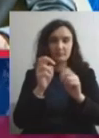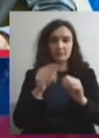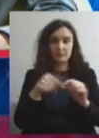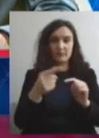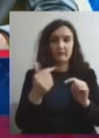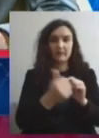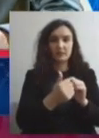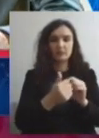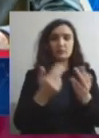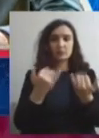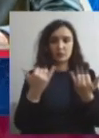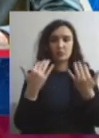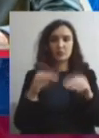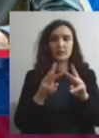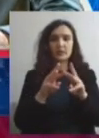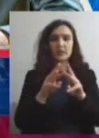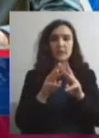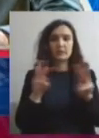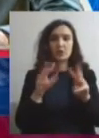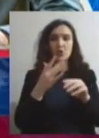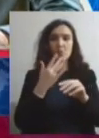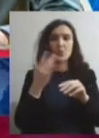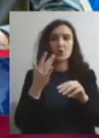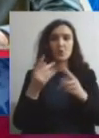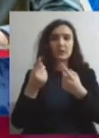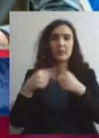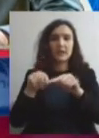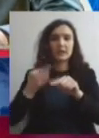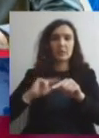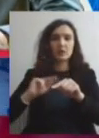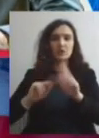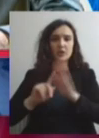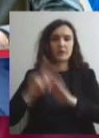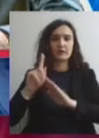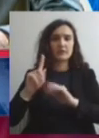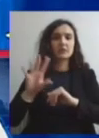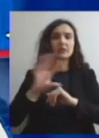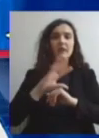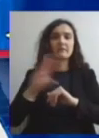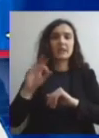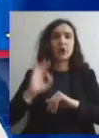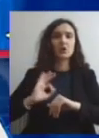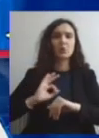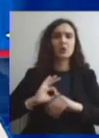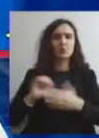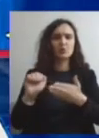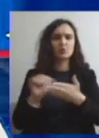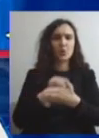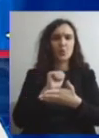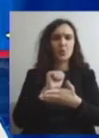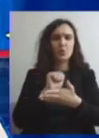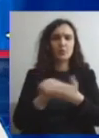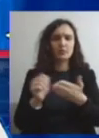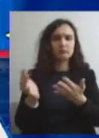ჩვენ დღეს უკვე სამინისტროს პოლიტიკის დეპარტამენტში დავიწყეთ ყველა იმ იურიდიული დოკუმენტაციის